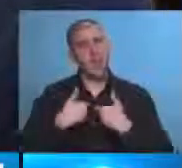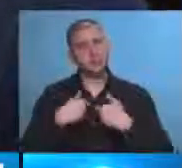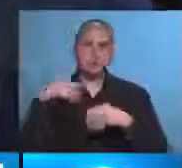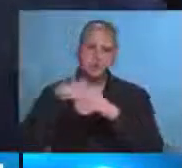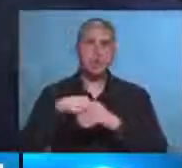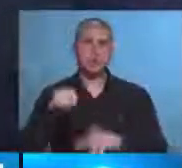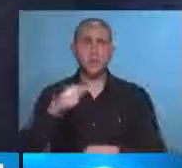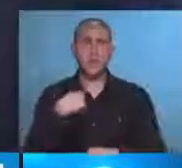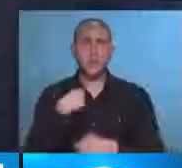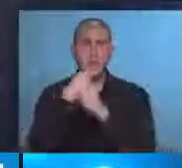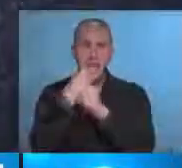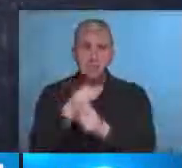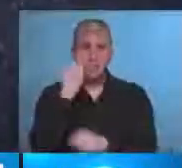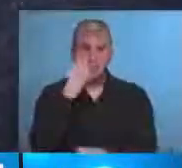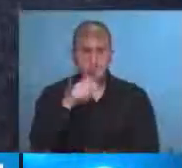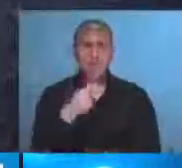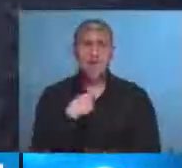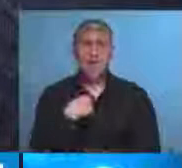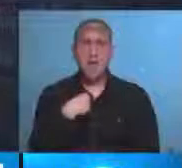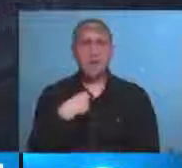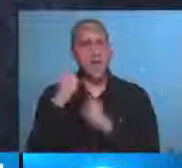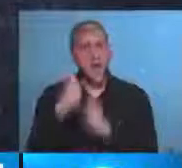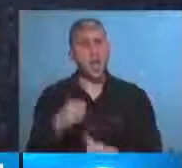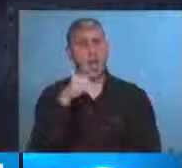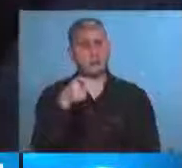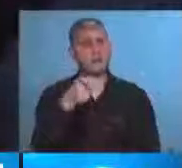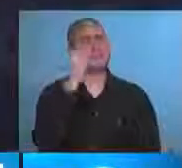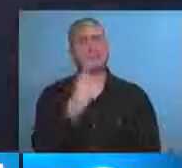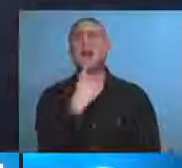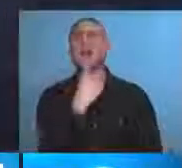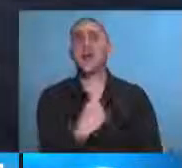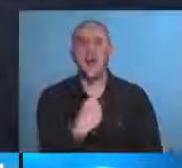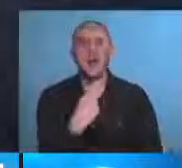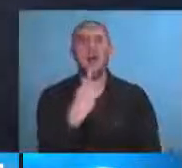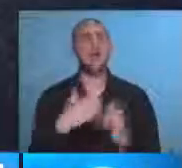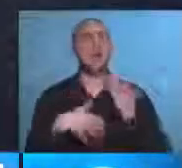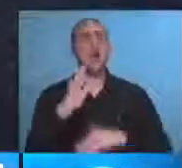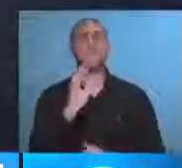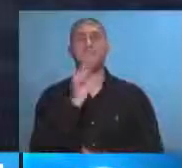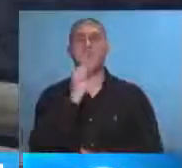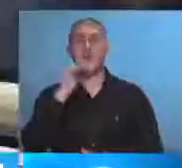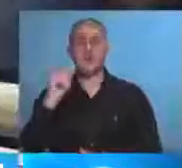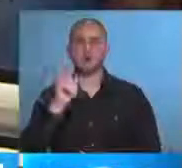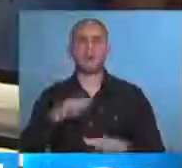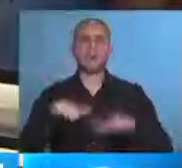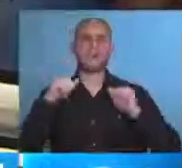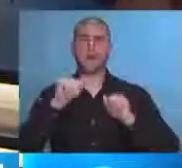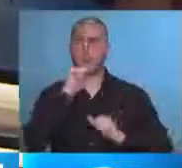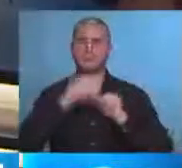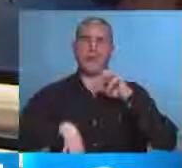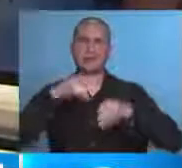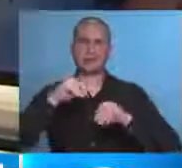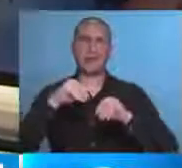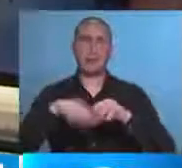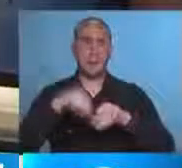אני אייצג אתכם שם, אני אלחם בשבילכם שם. צריך לומר, רוב נוער הגבוהות באמת לא מצביע בבחירות